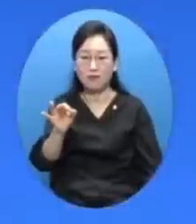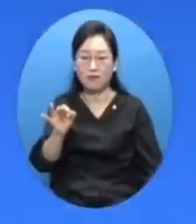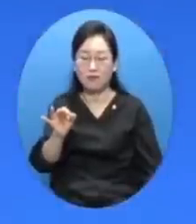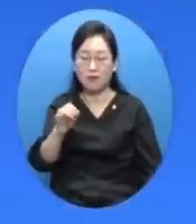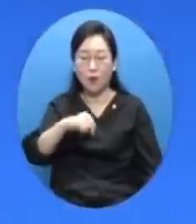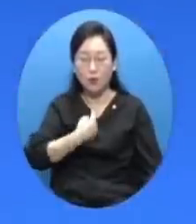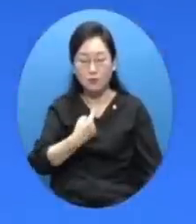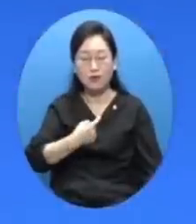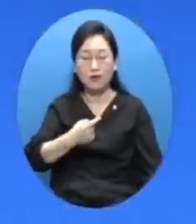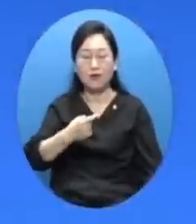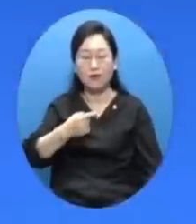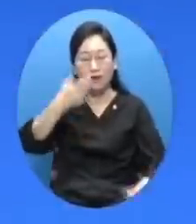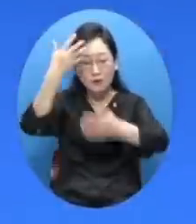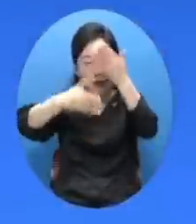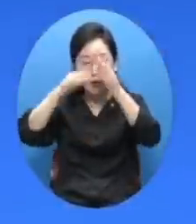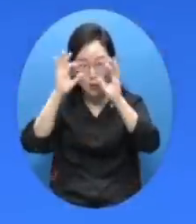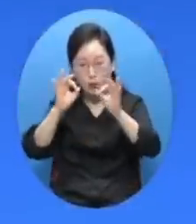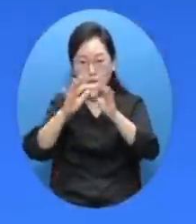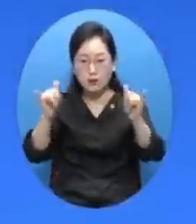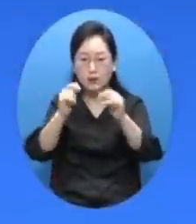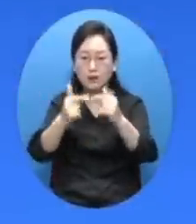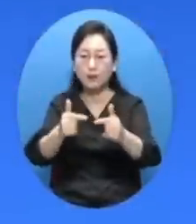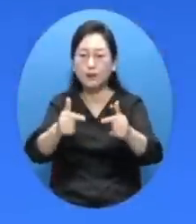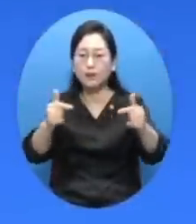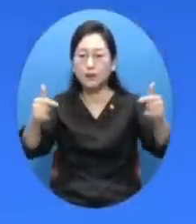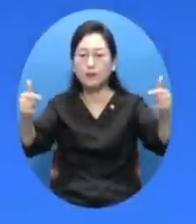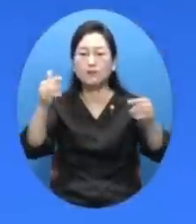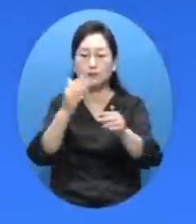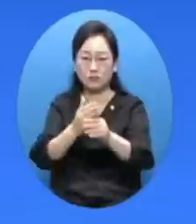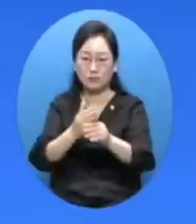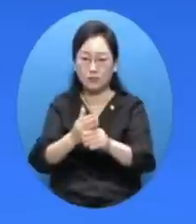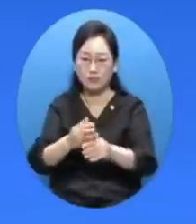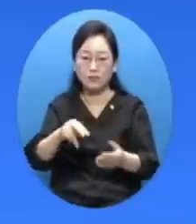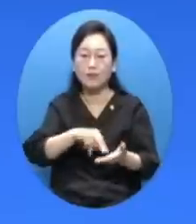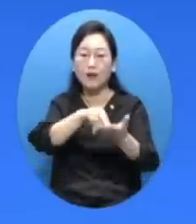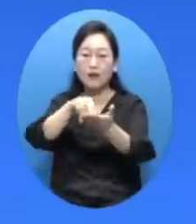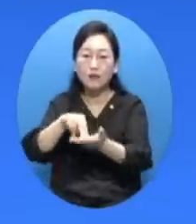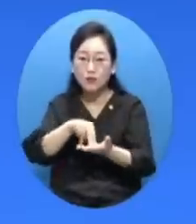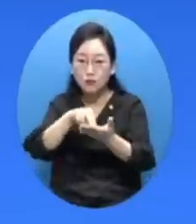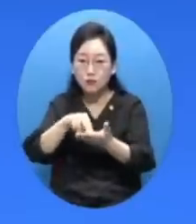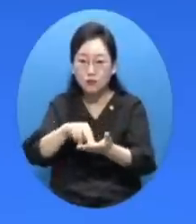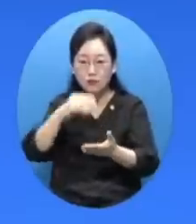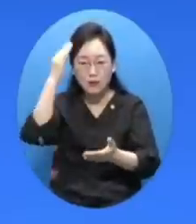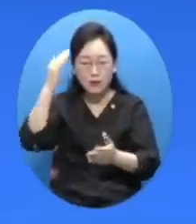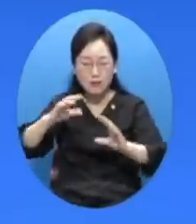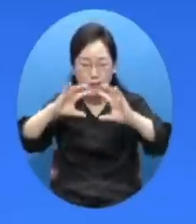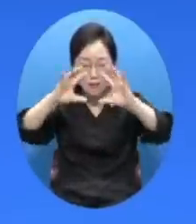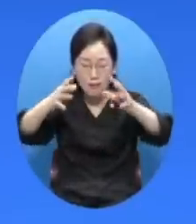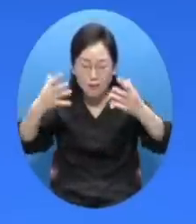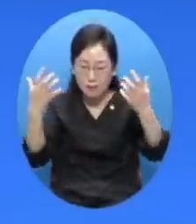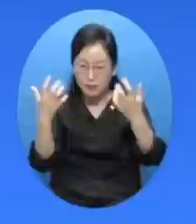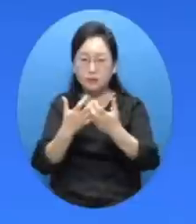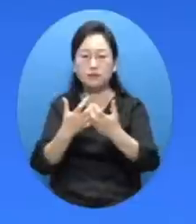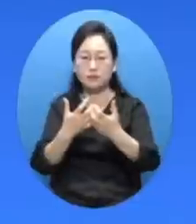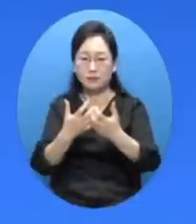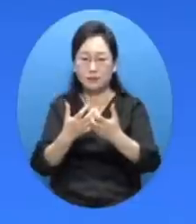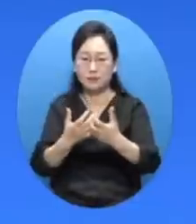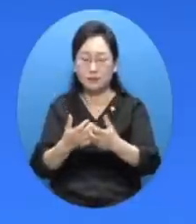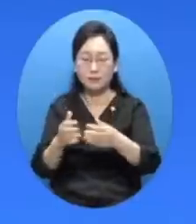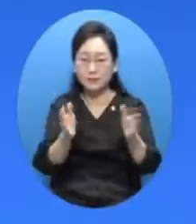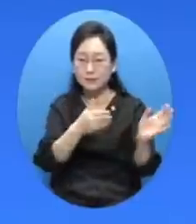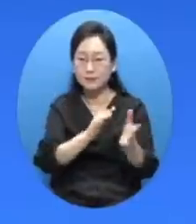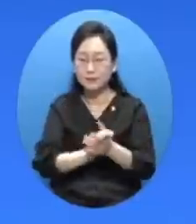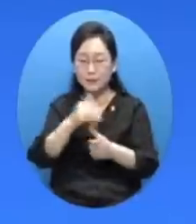영화에 빠지는 사람들, 이런 사람들이 늘어나고 있습니다. 외로움이 한국 전체를 뒤덮고 있는 것입니다. 그런데 성경을